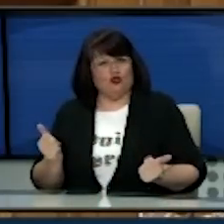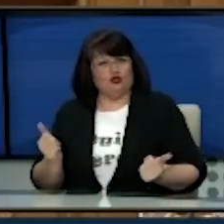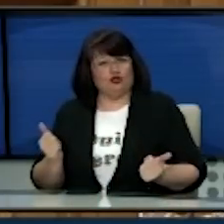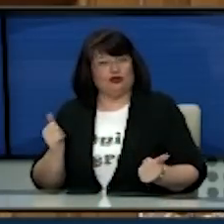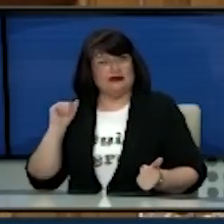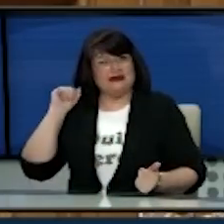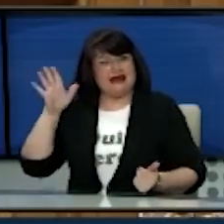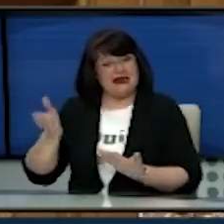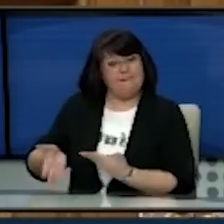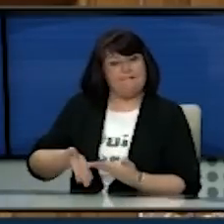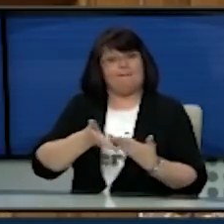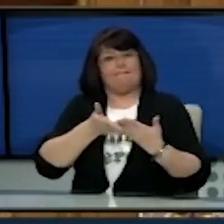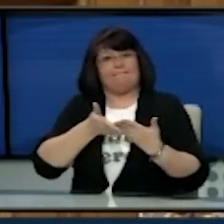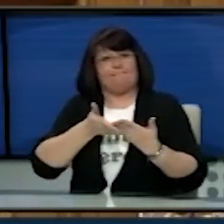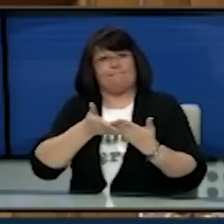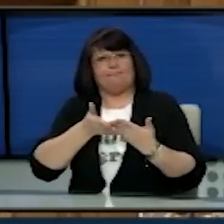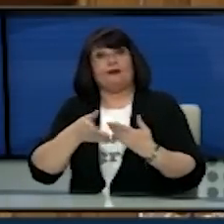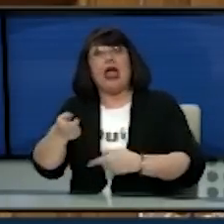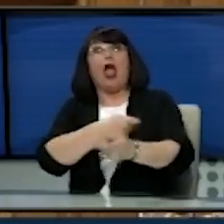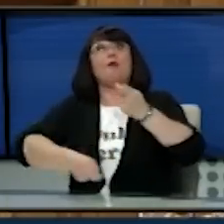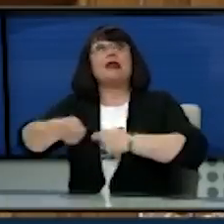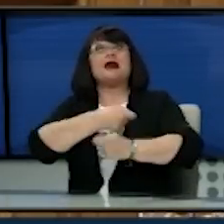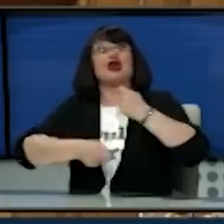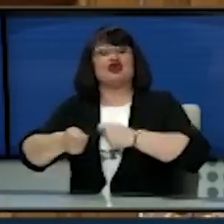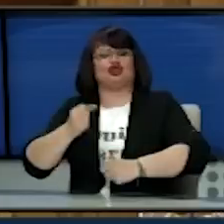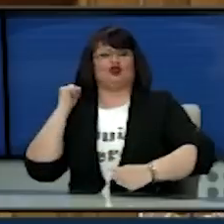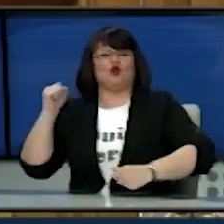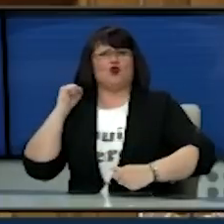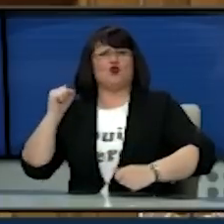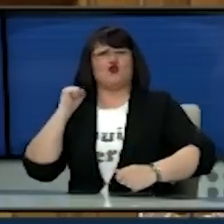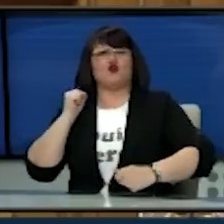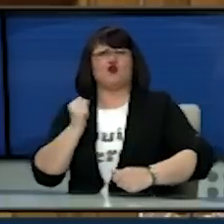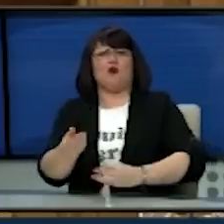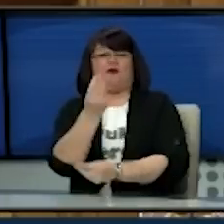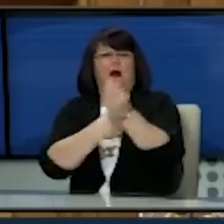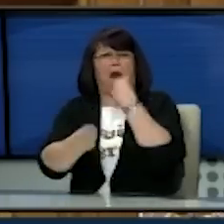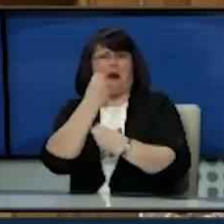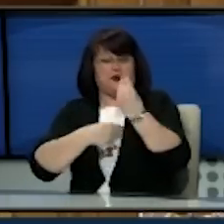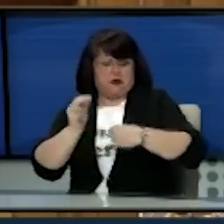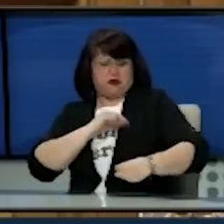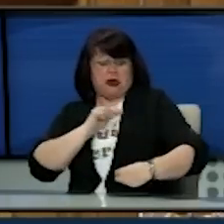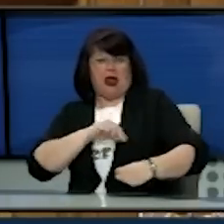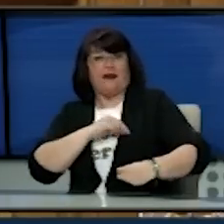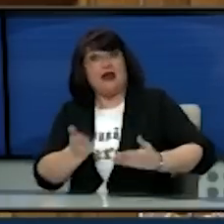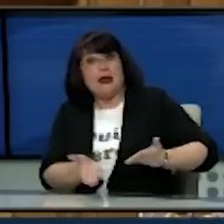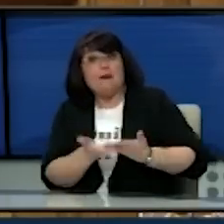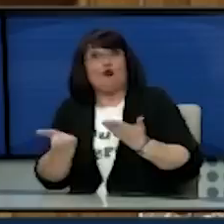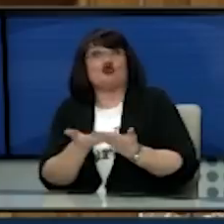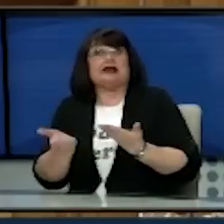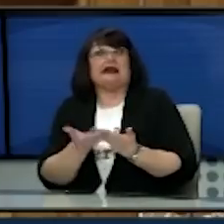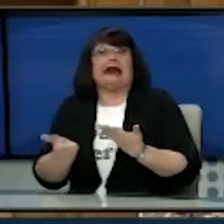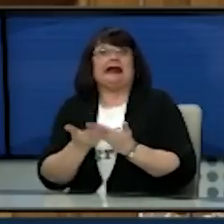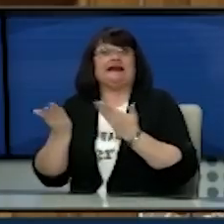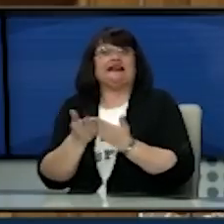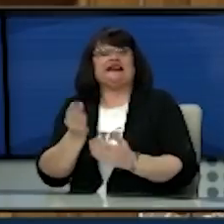μεγάλες επιχειρήσεις και μάλιστα τις πάρα πολύ μεγάλες που έχουν μπουκώσει τόσα χρόνια από τα κέρδη